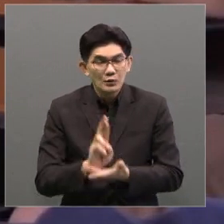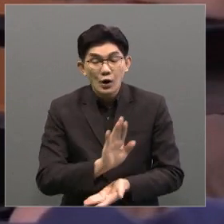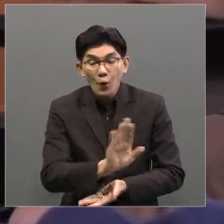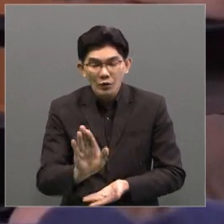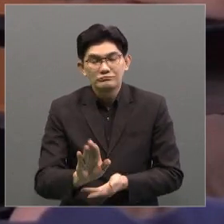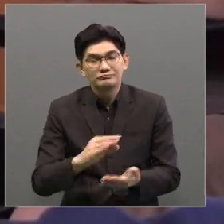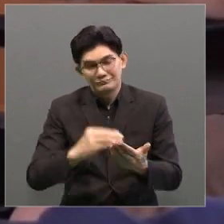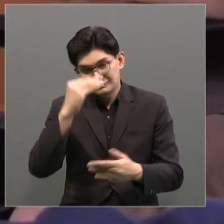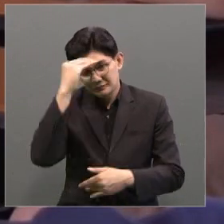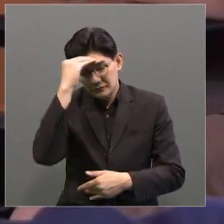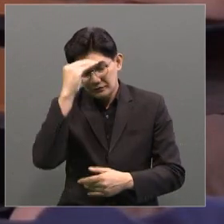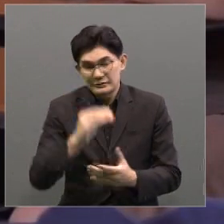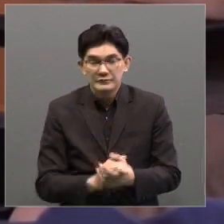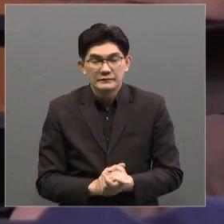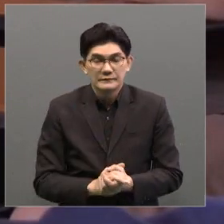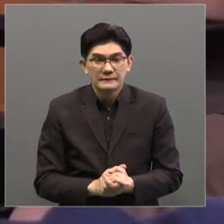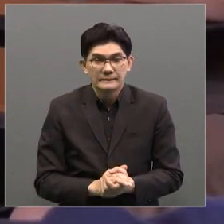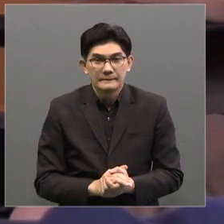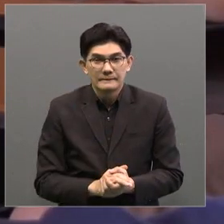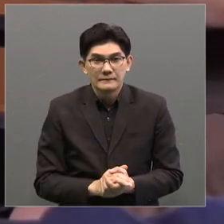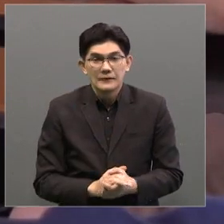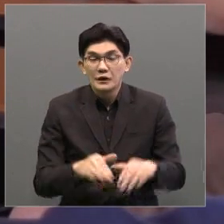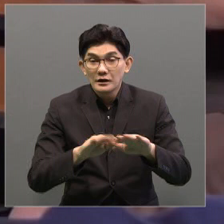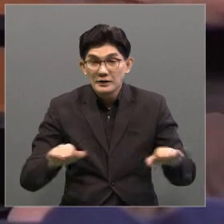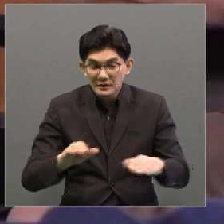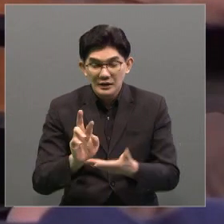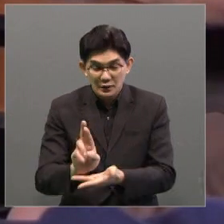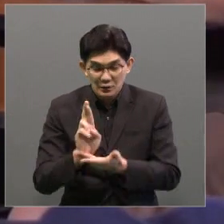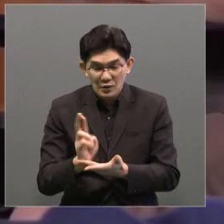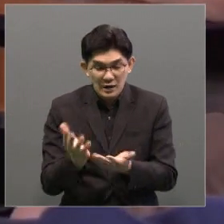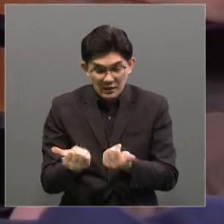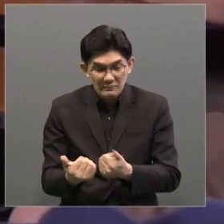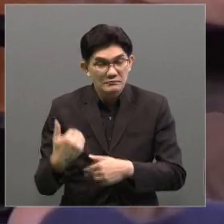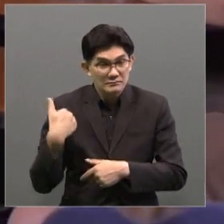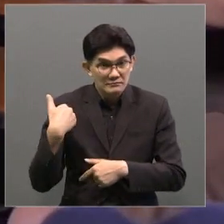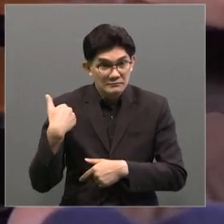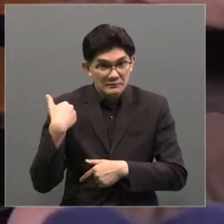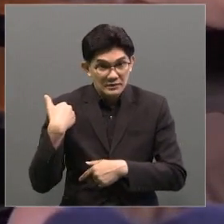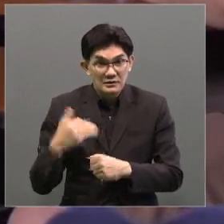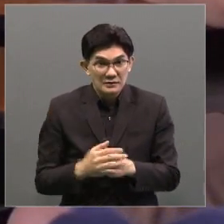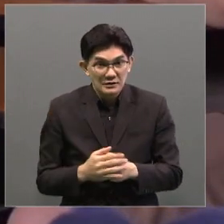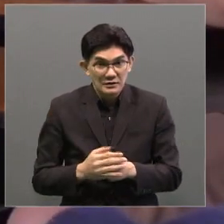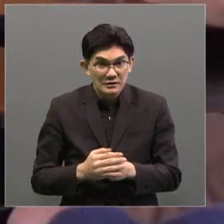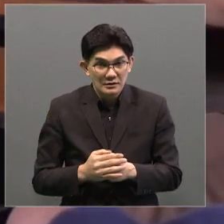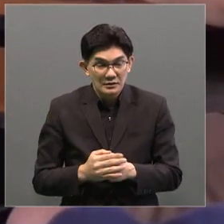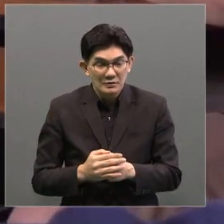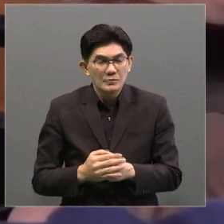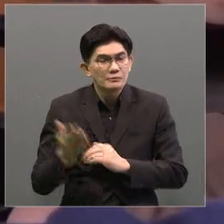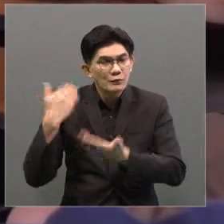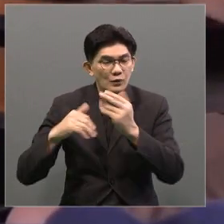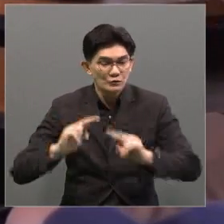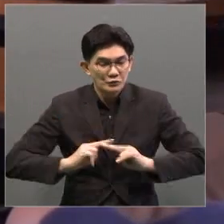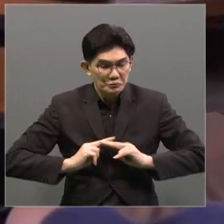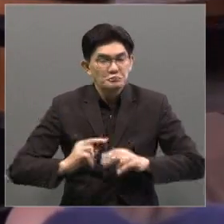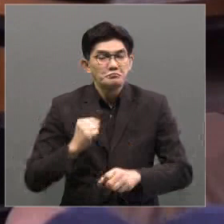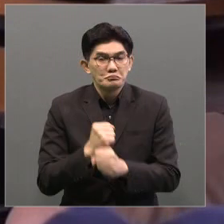ด็กๆนะเพราะว่าเด็กๆได้นะเด็กๆก็จะเอามันเป็นโปรไฟล์ของเด็กนะ